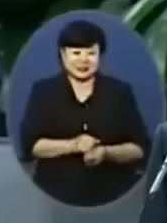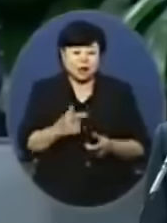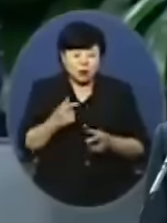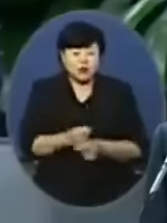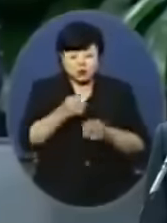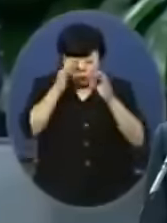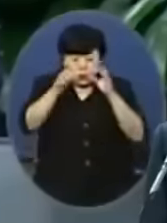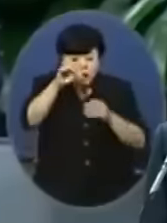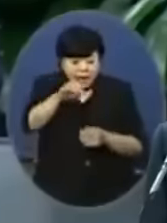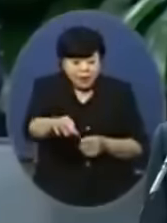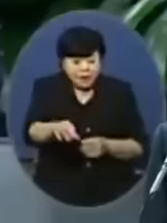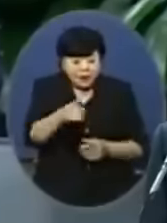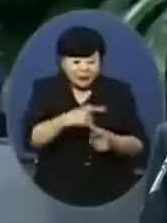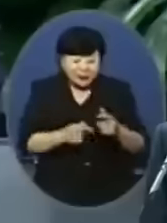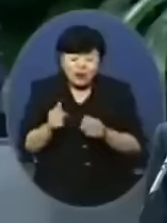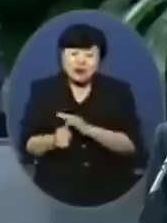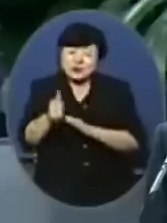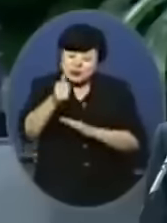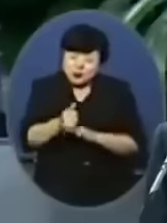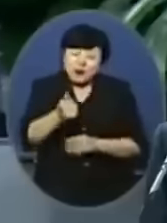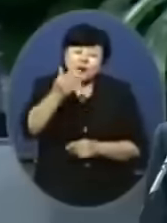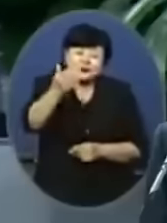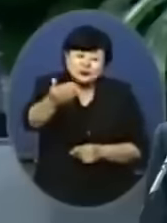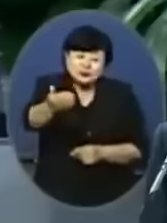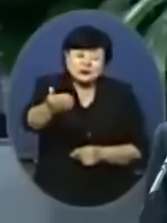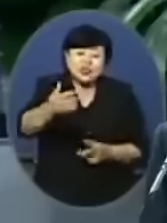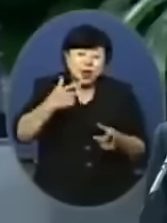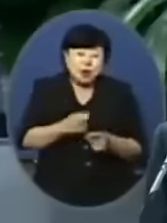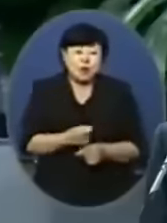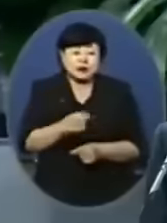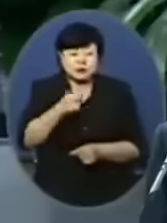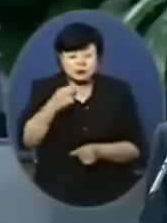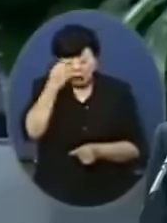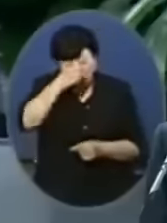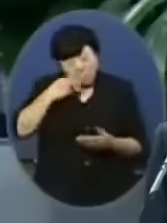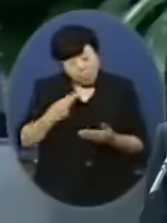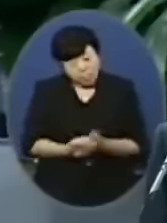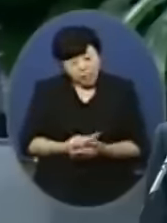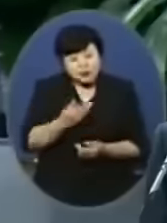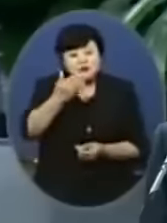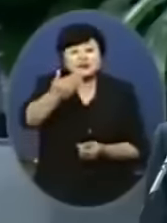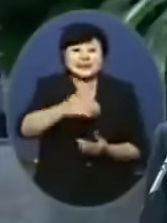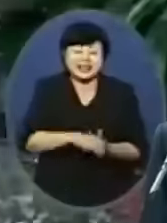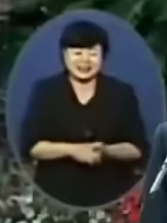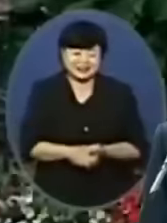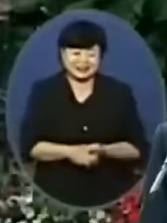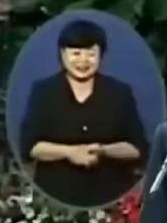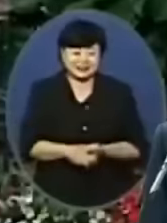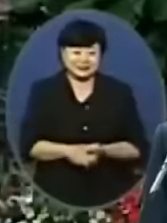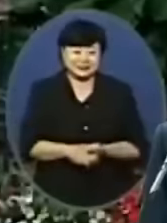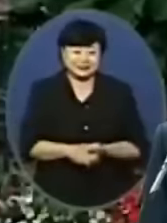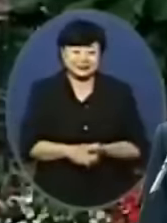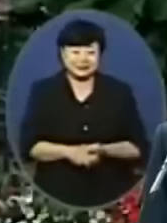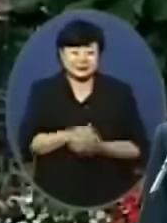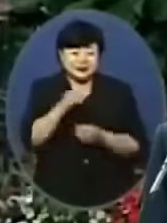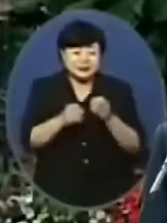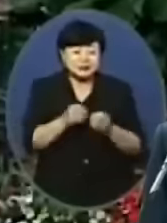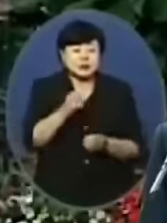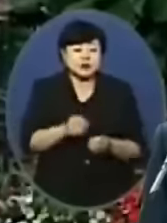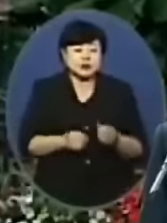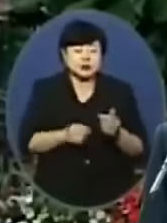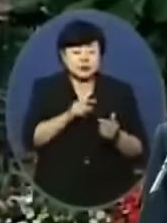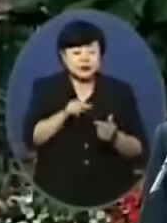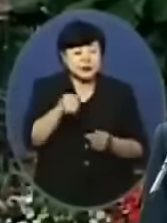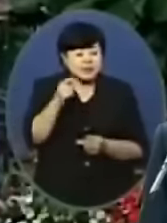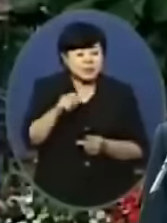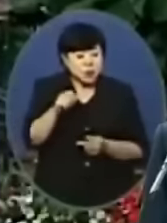원수 보는 앞에서 우리를 더 성공하게 만들어주어서 원수가 기절초풍을 하게 만들어주는 것입니다. 시편 91편